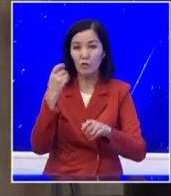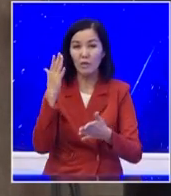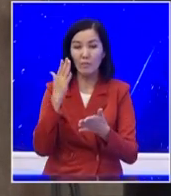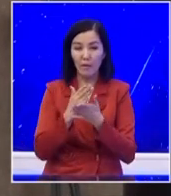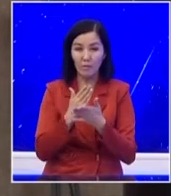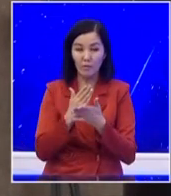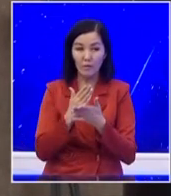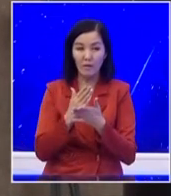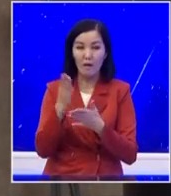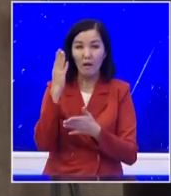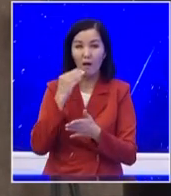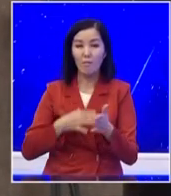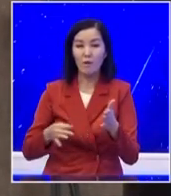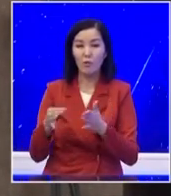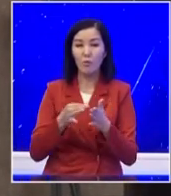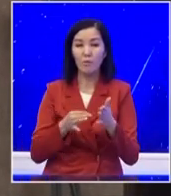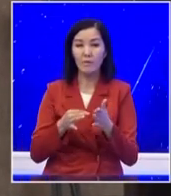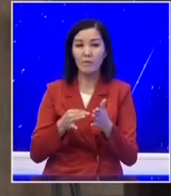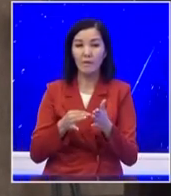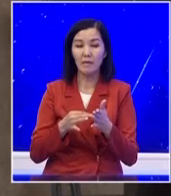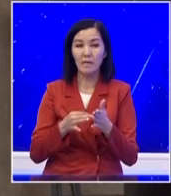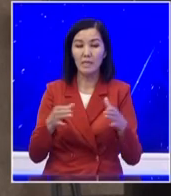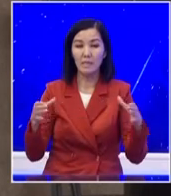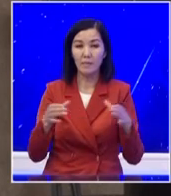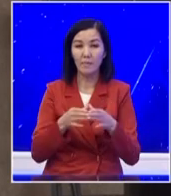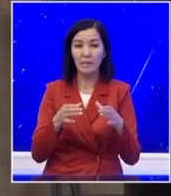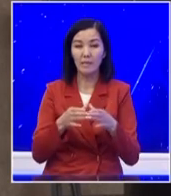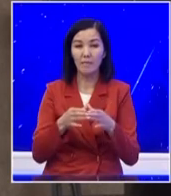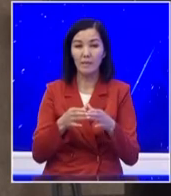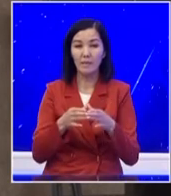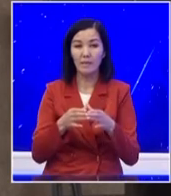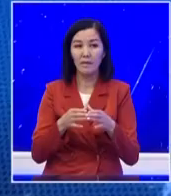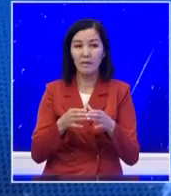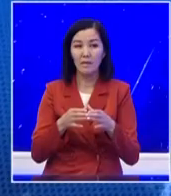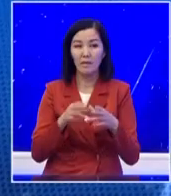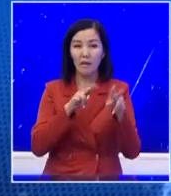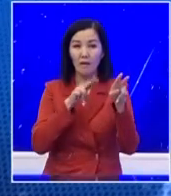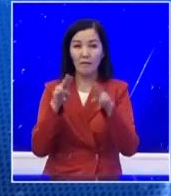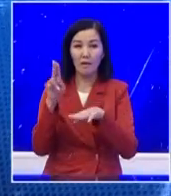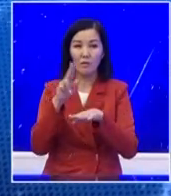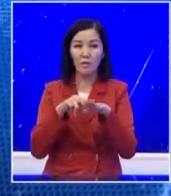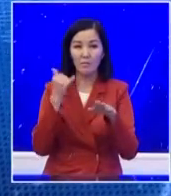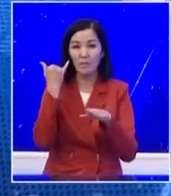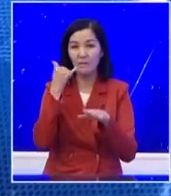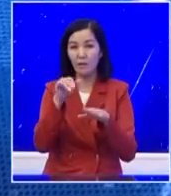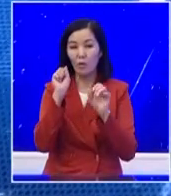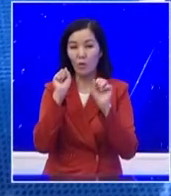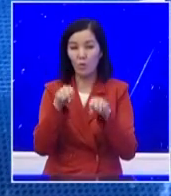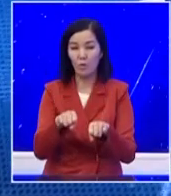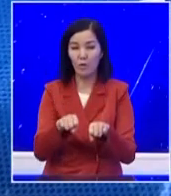Алматы облыстық аумақтық территориалдық департамент атомдық және энергетика қадағалау инспекциясына хабарласуыңыздан